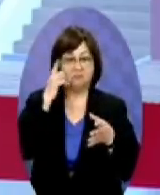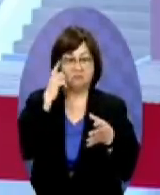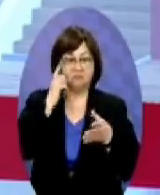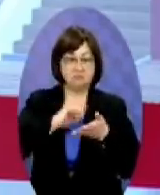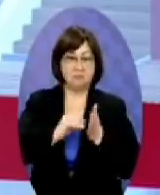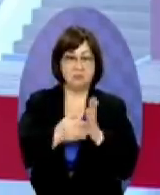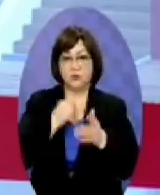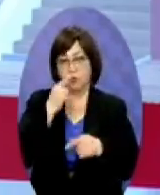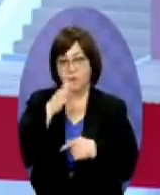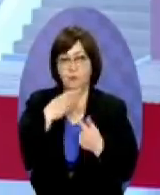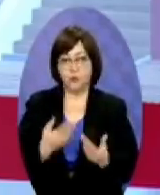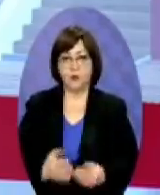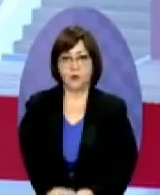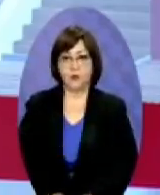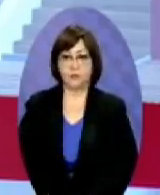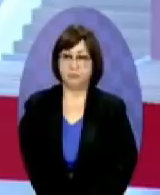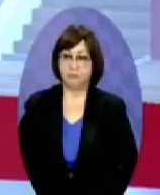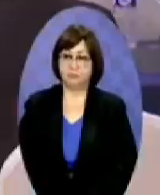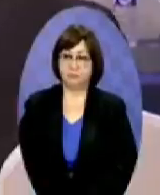мэдээллийг та бүхэн хүлээн авна уу?